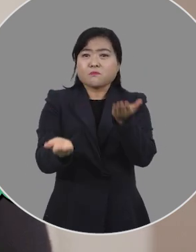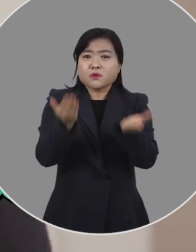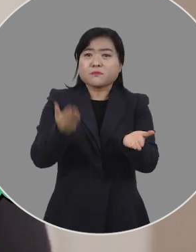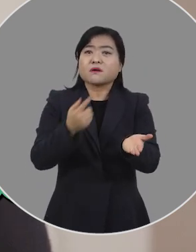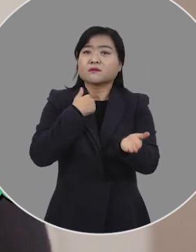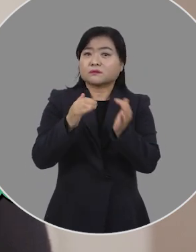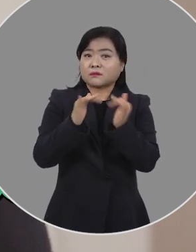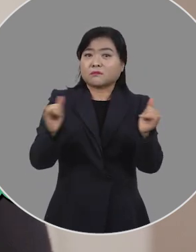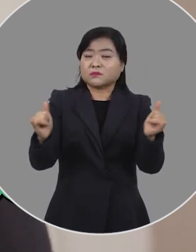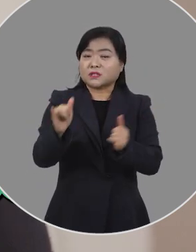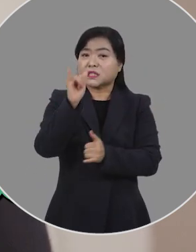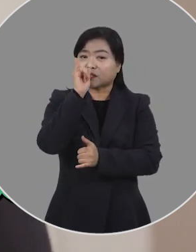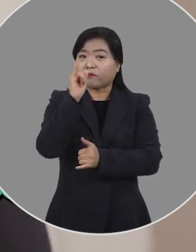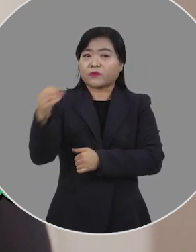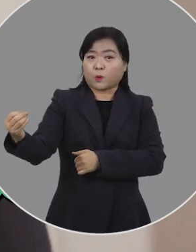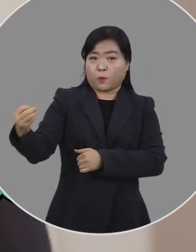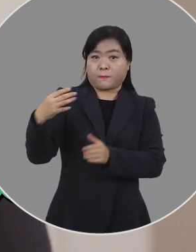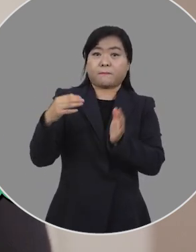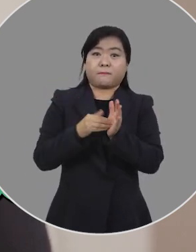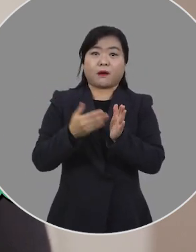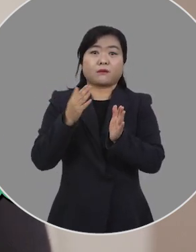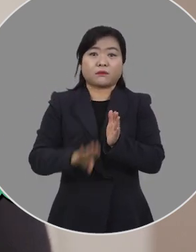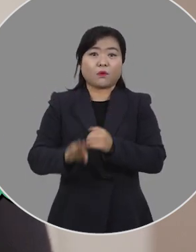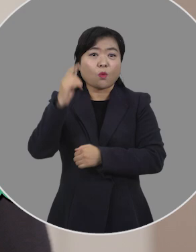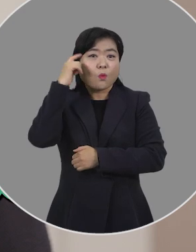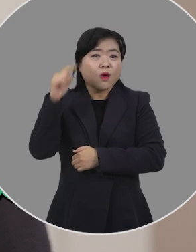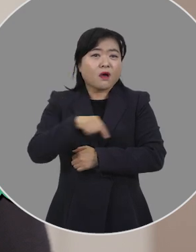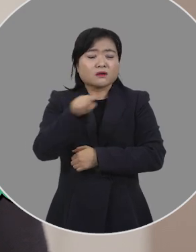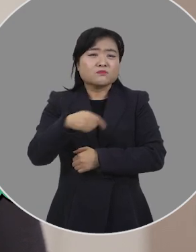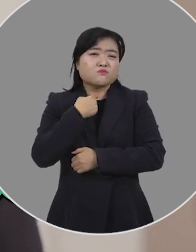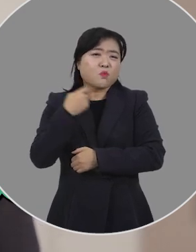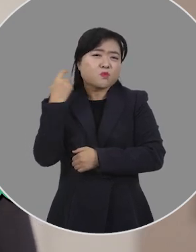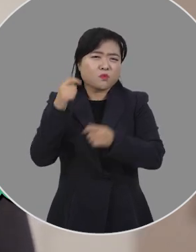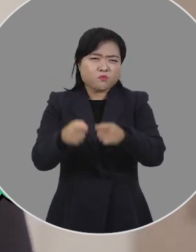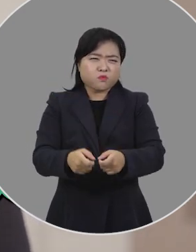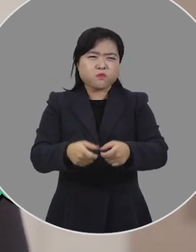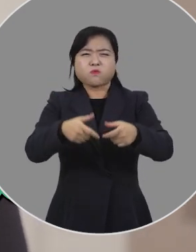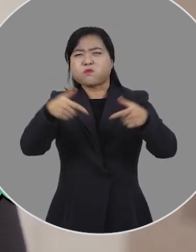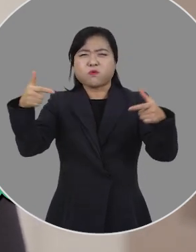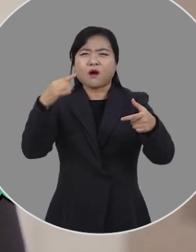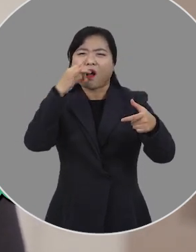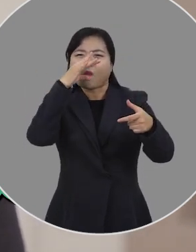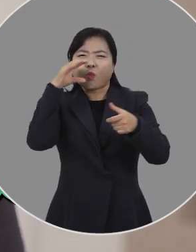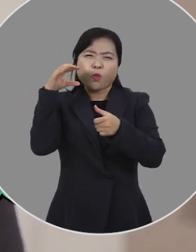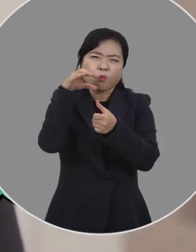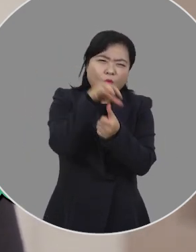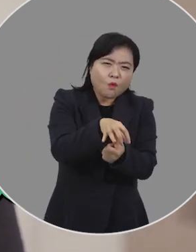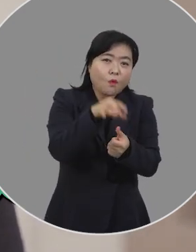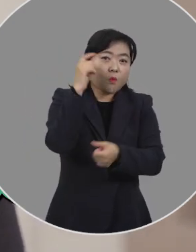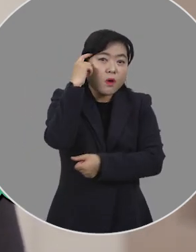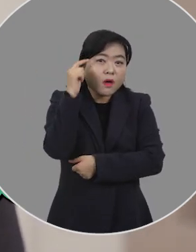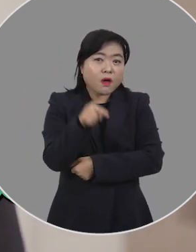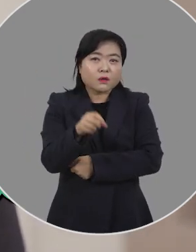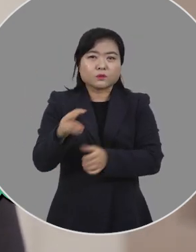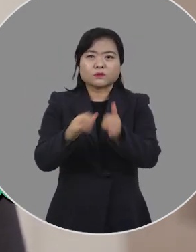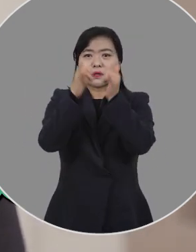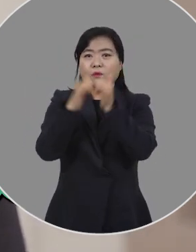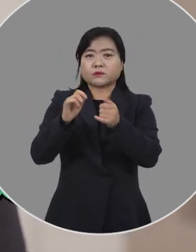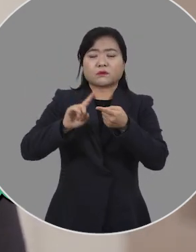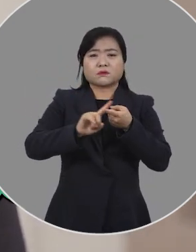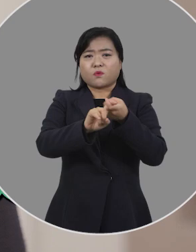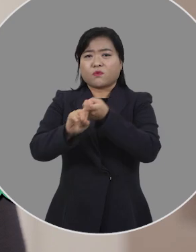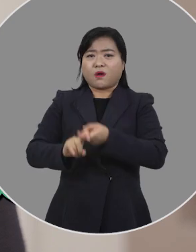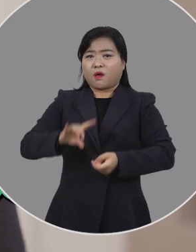사람들도 분명히 존재했다고 말씀을 해주셨는데 왜 그 목소리가 확산되지를 못했는지, 그리고 사회적인 연대로